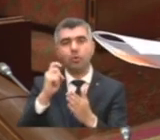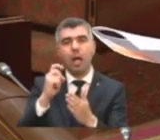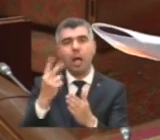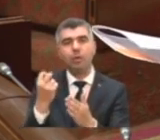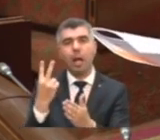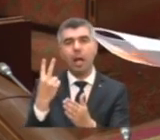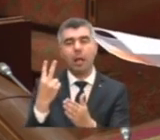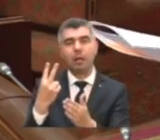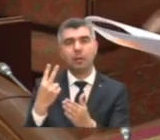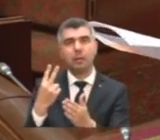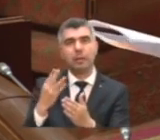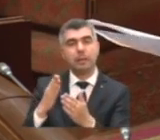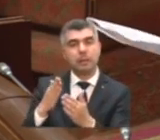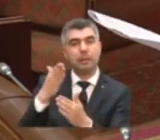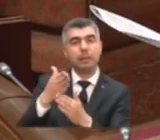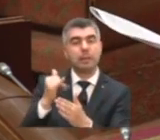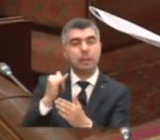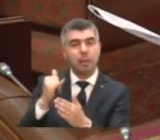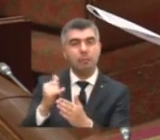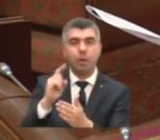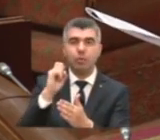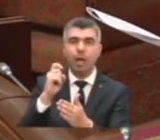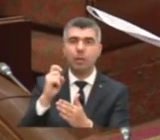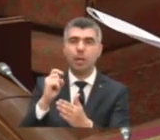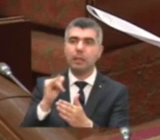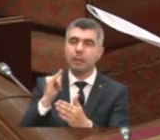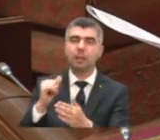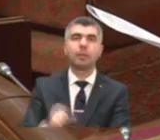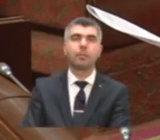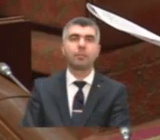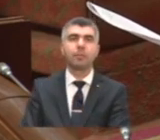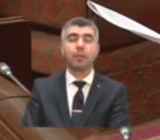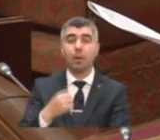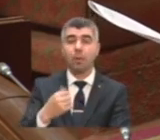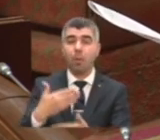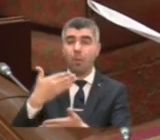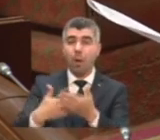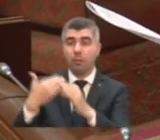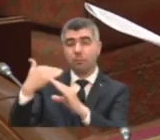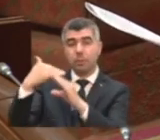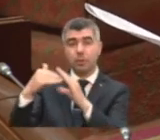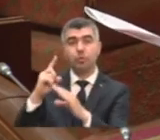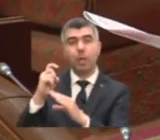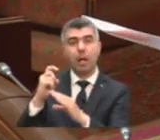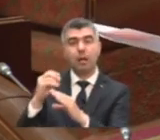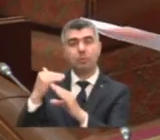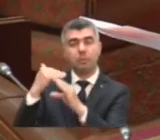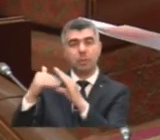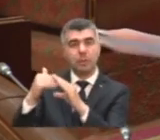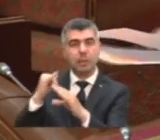شهرين، ولكن بفوترة شهرية، فكيتسلم الزبون فاتورته عند كل شهر